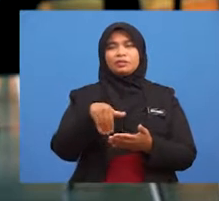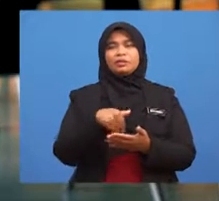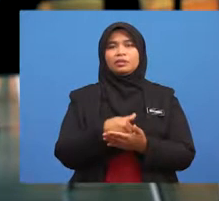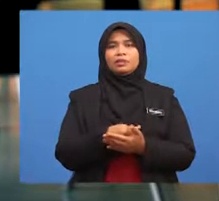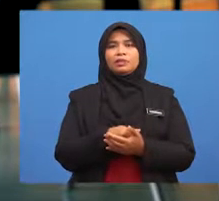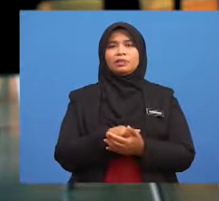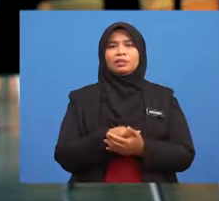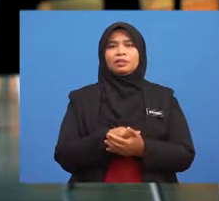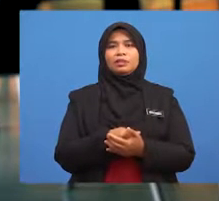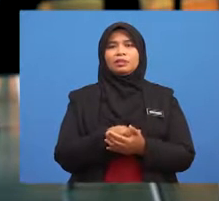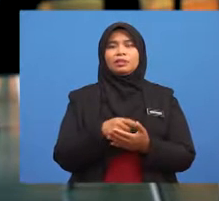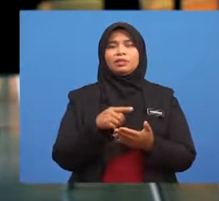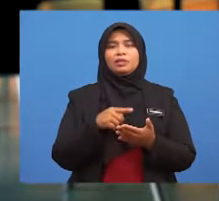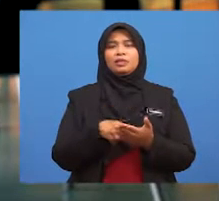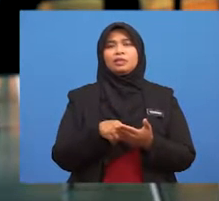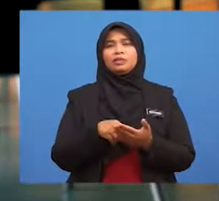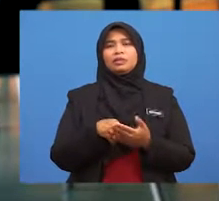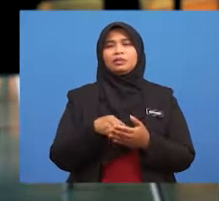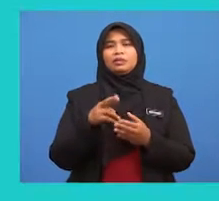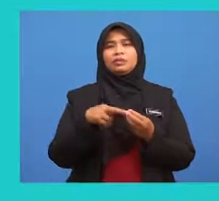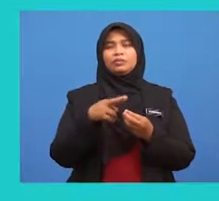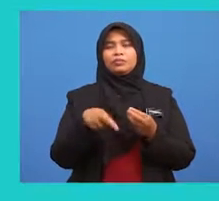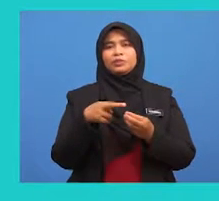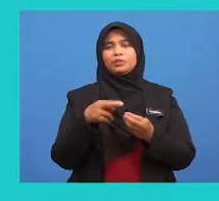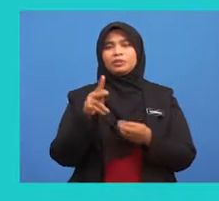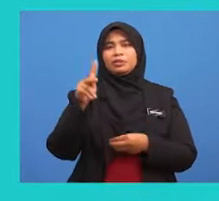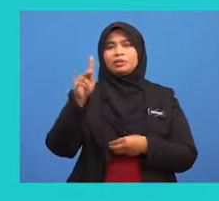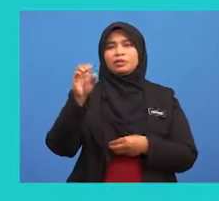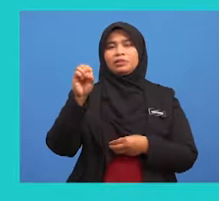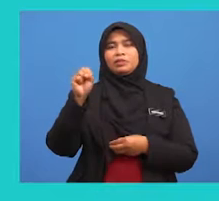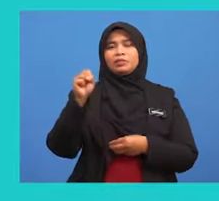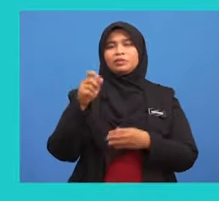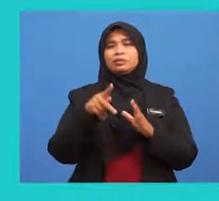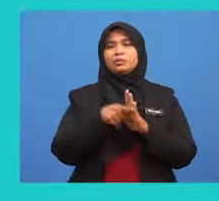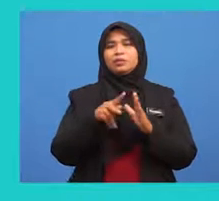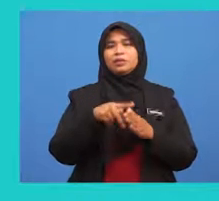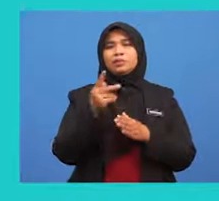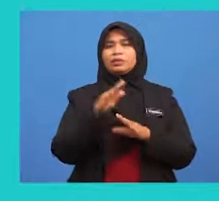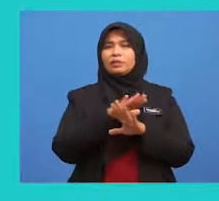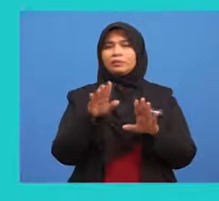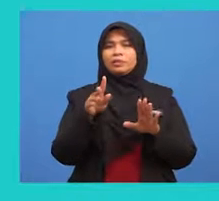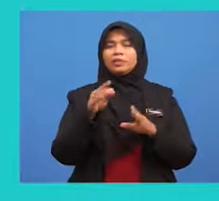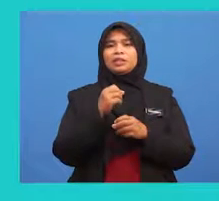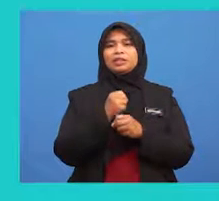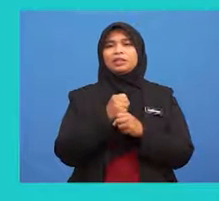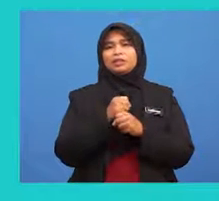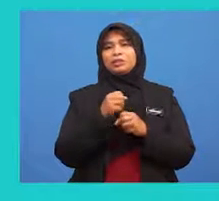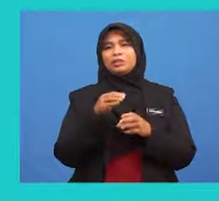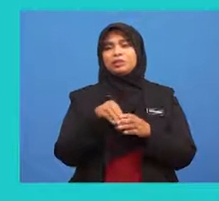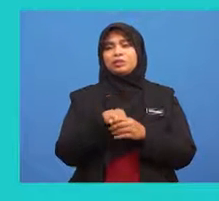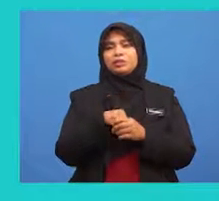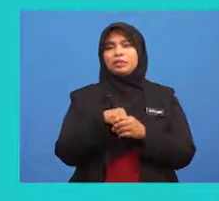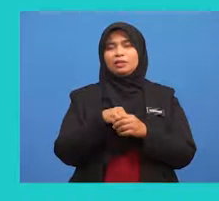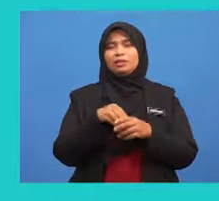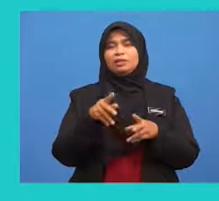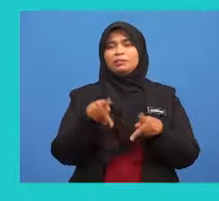keseluruhan, inilah rumusan kos pengeluaran tanpa melibatkan